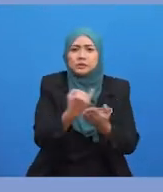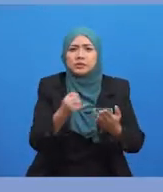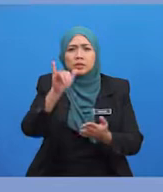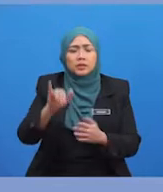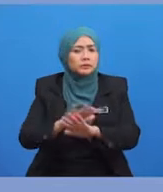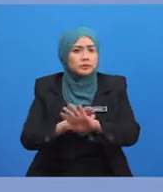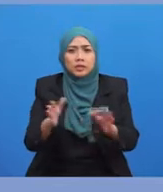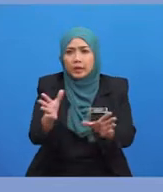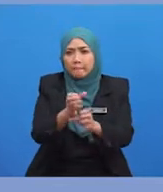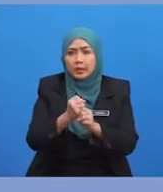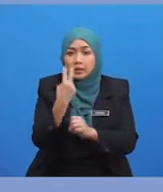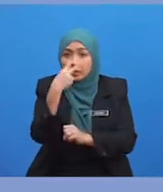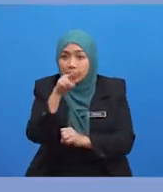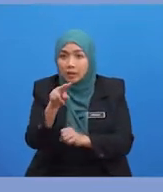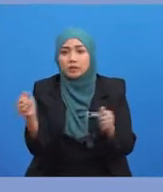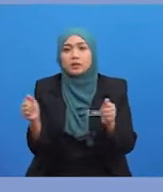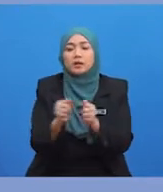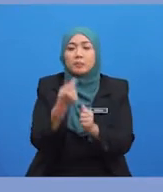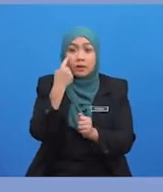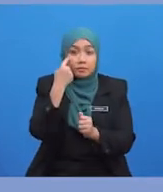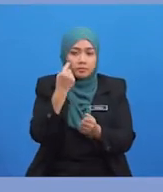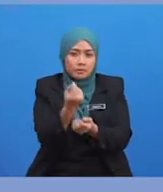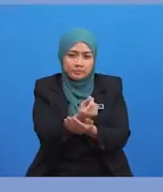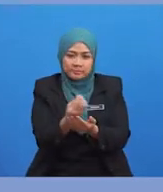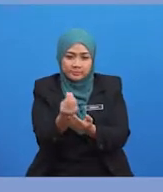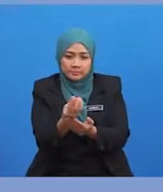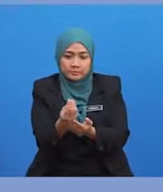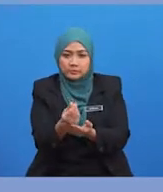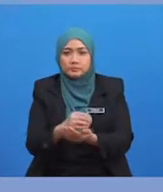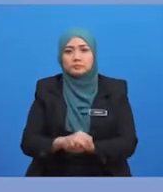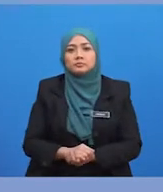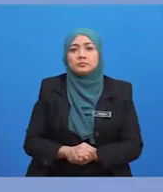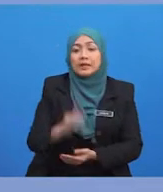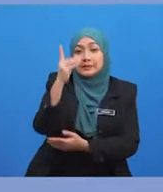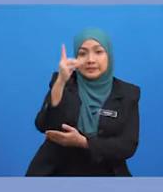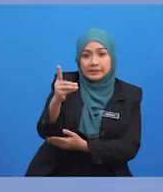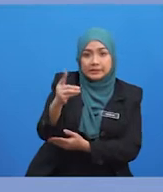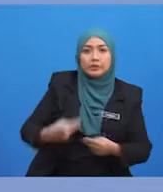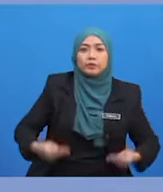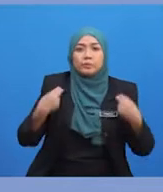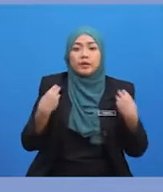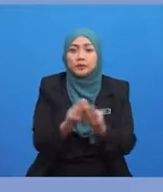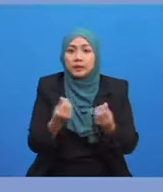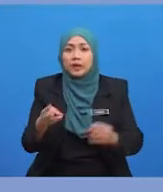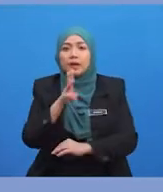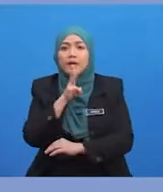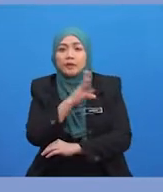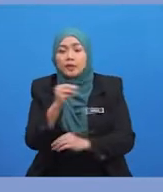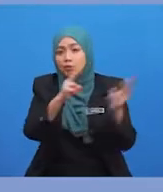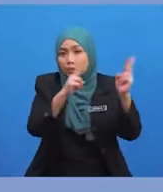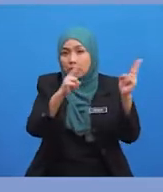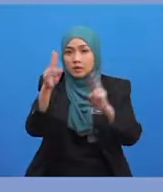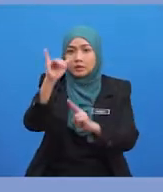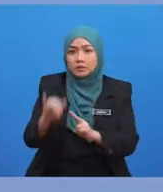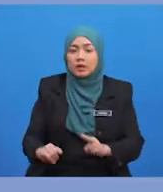dapat dilihat dengan mata kasar. D. Hidupan tanah, air dan udara yang